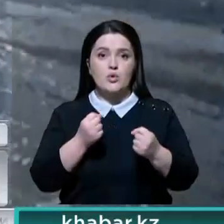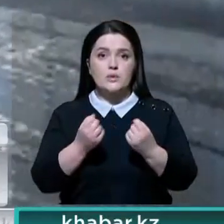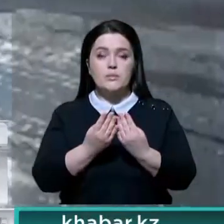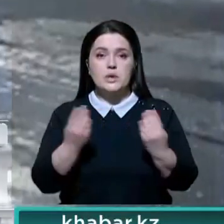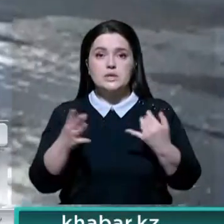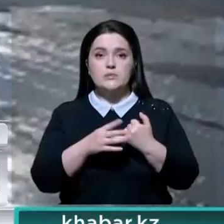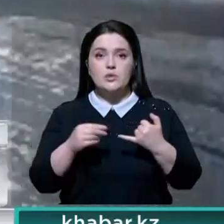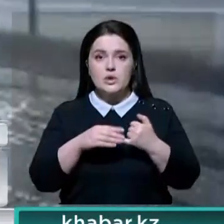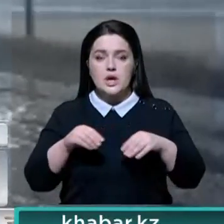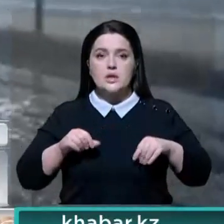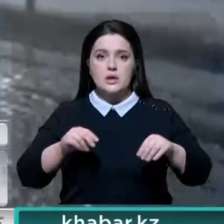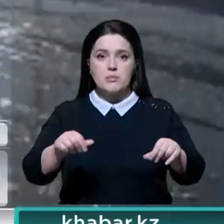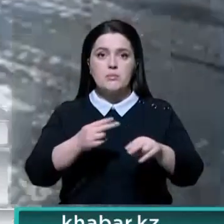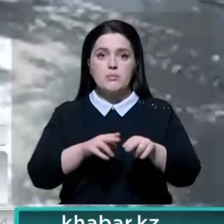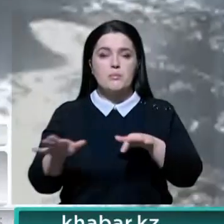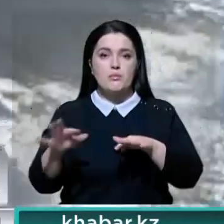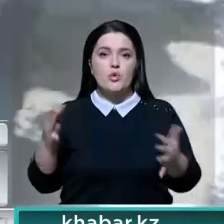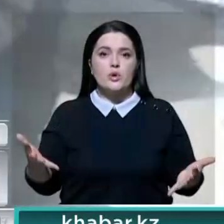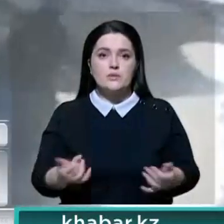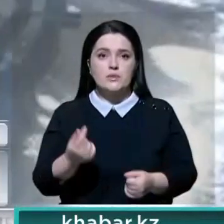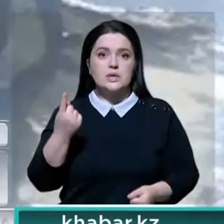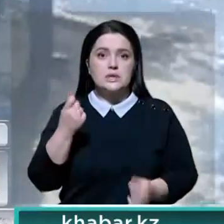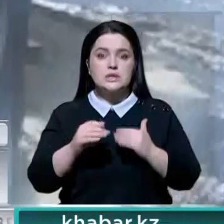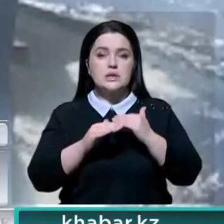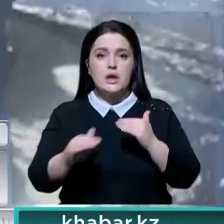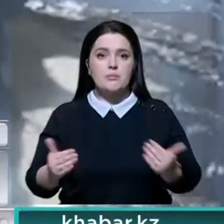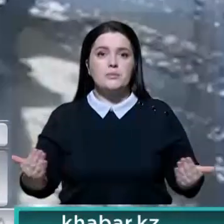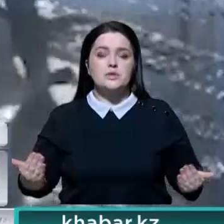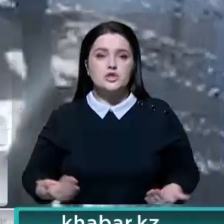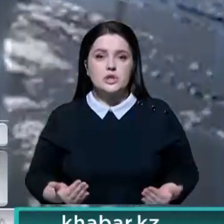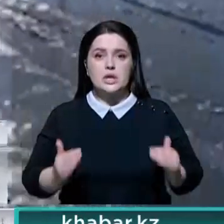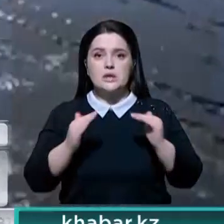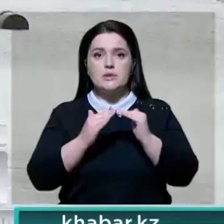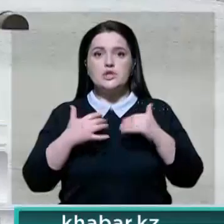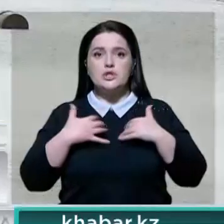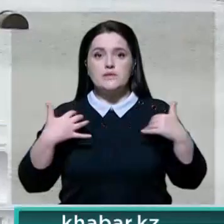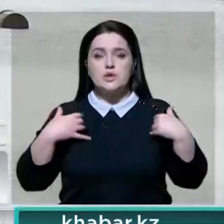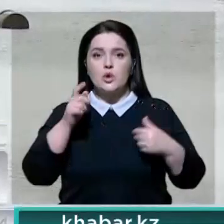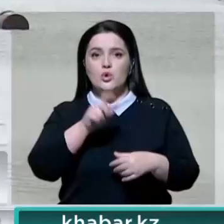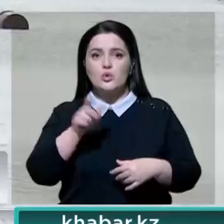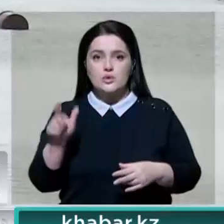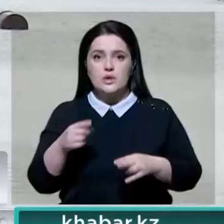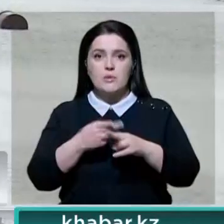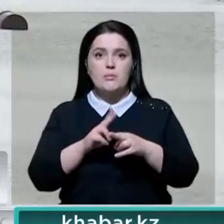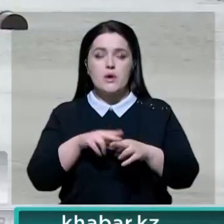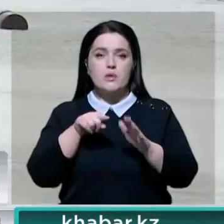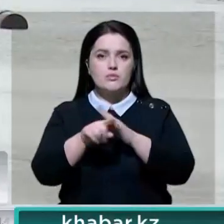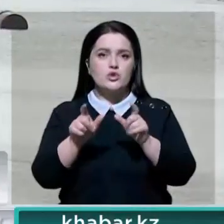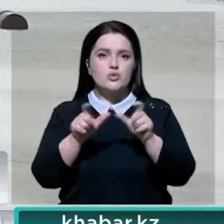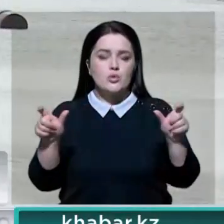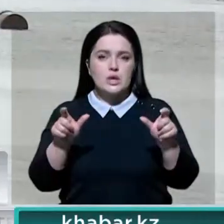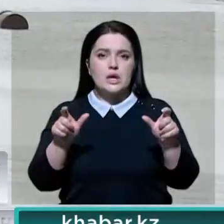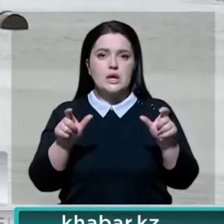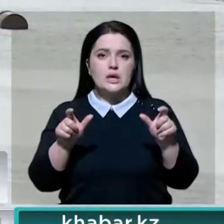по укреплению земляной насыпи. Приняты меры по эвакуации свыше 100 местных жителей и домашней живности. Люди размещены в здании